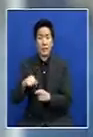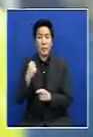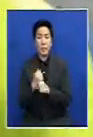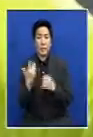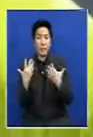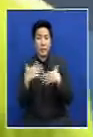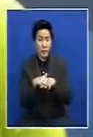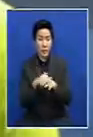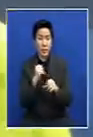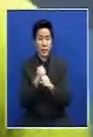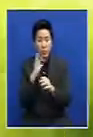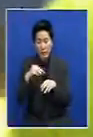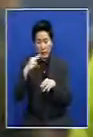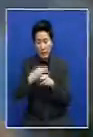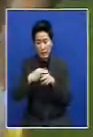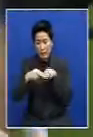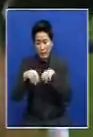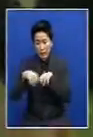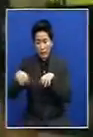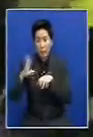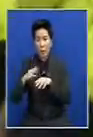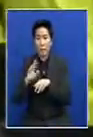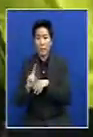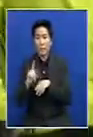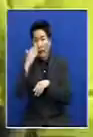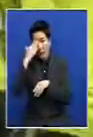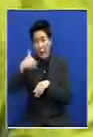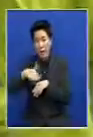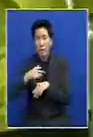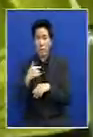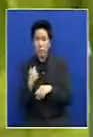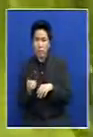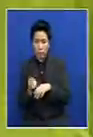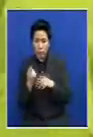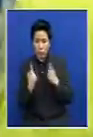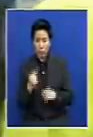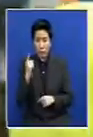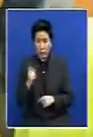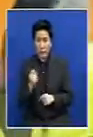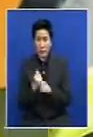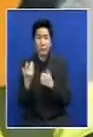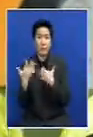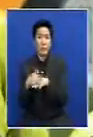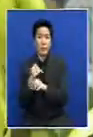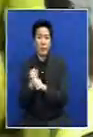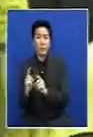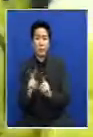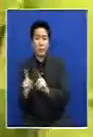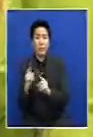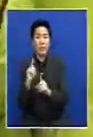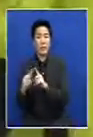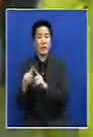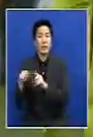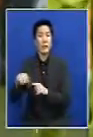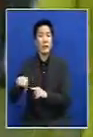งานร่วมกับโทนี่โครสนะครับแนวรุกมีมาริโอเกเซ่น่าจะได้โอกาสสตาร์ทเป็นตัวจริงนะครับประสานงานร่วมกับโทมัสมุลเลอร์เมซัสโอซิ